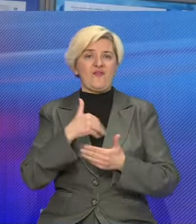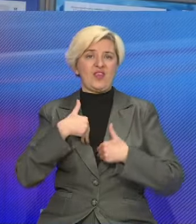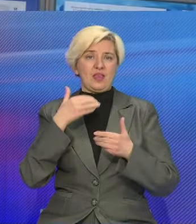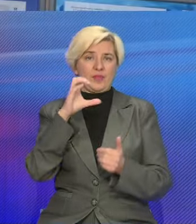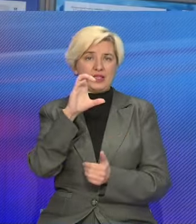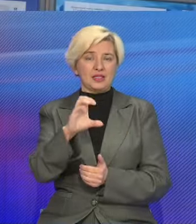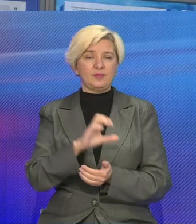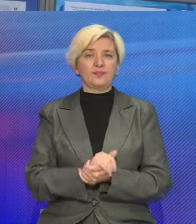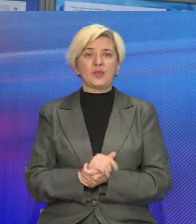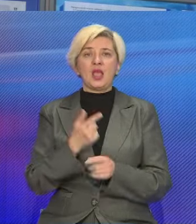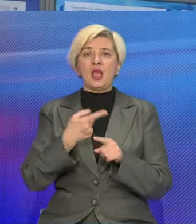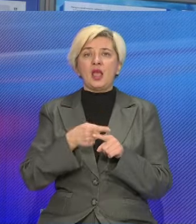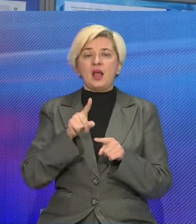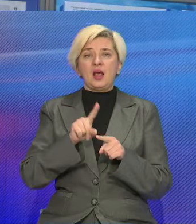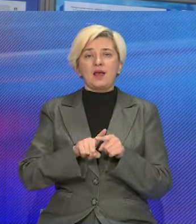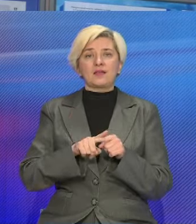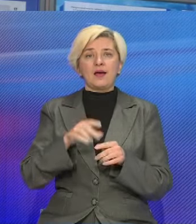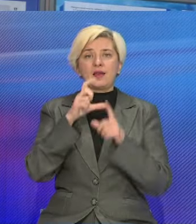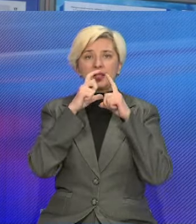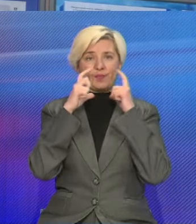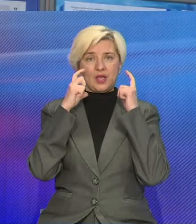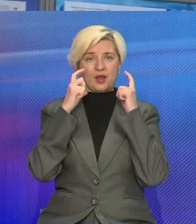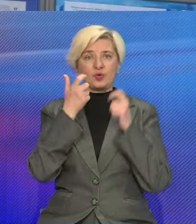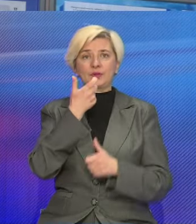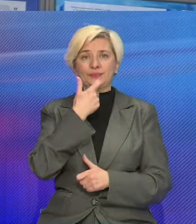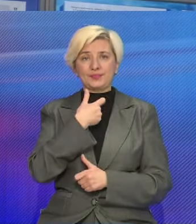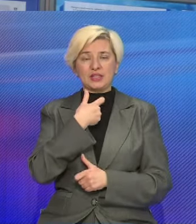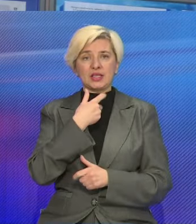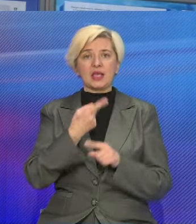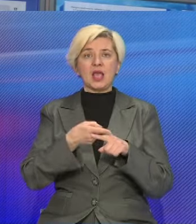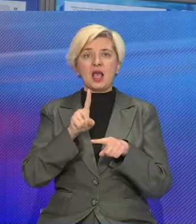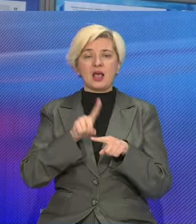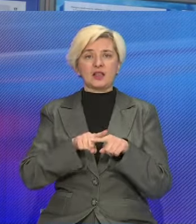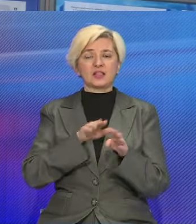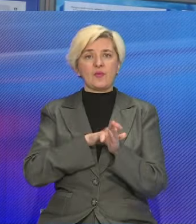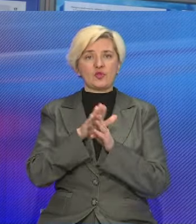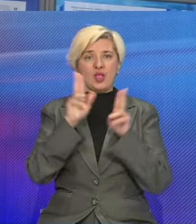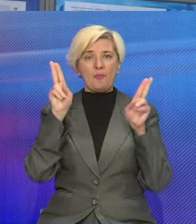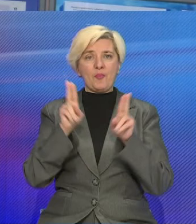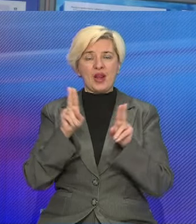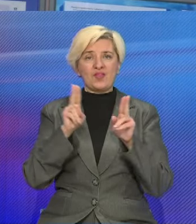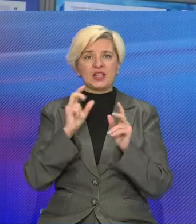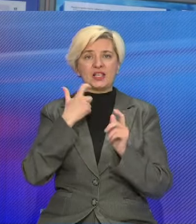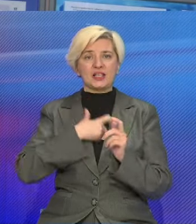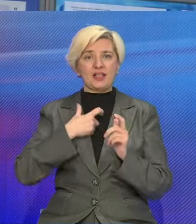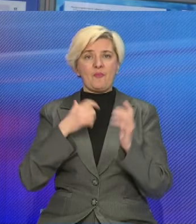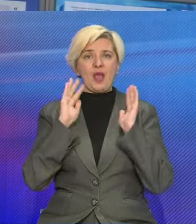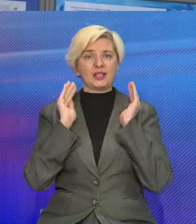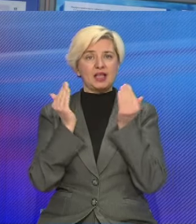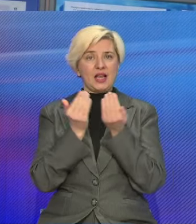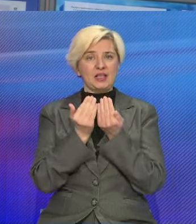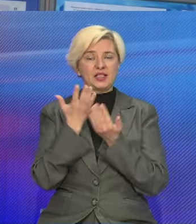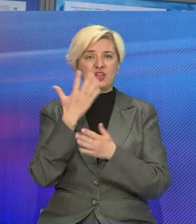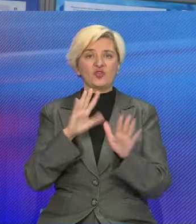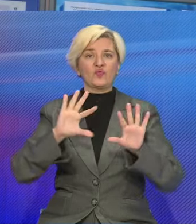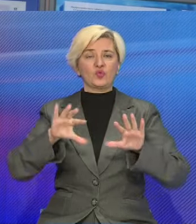Це респіраторний етикет, це максимальне соблюдення правил самоізоляції, якщо чоловік заболел, чувствують себе